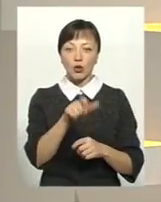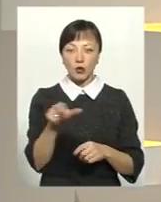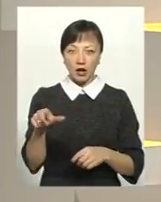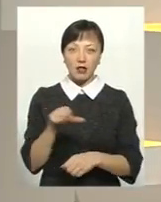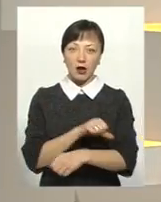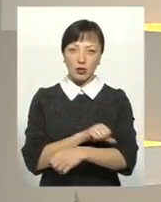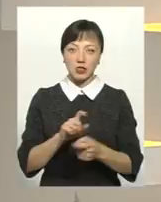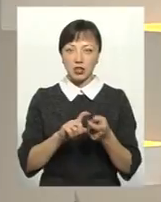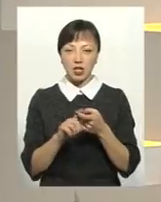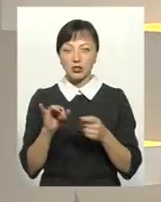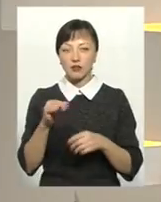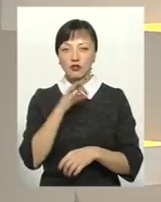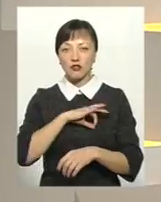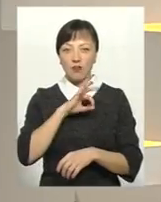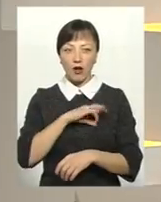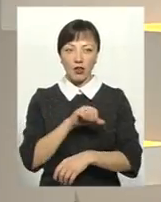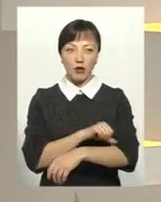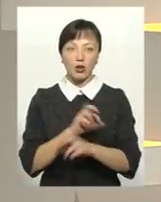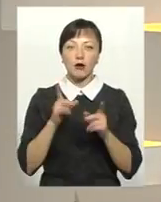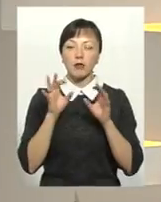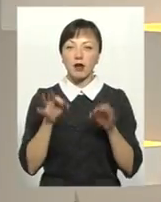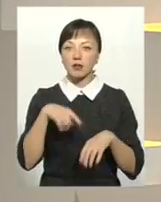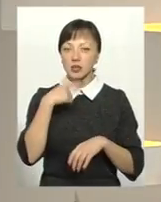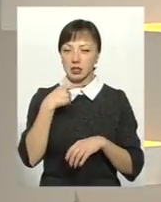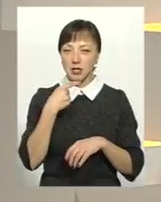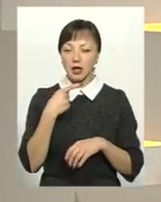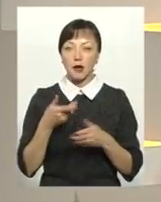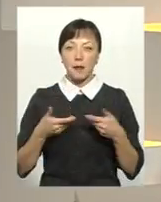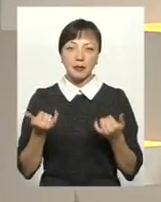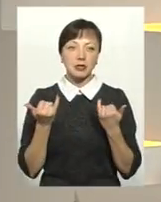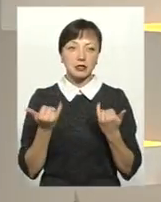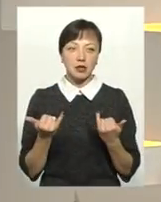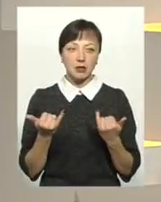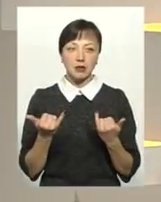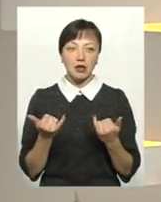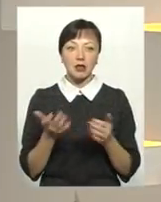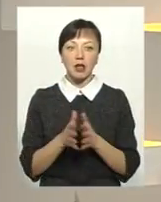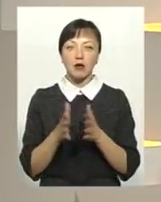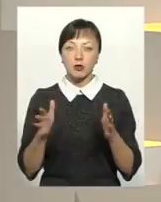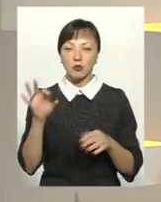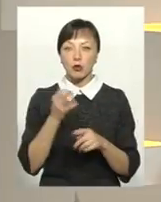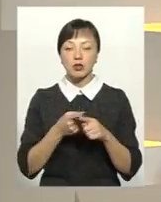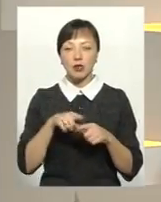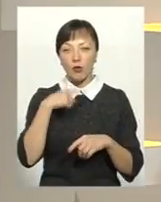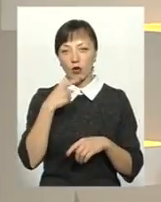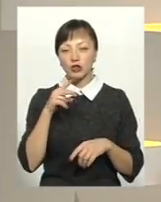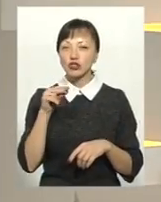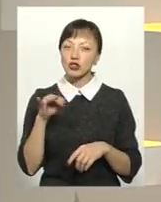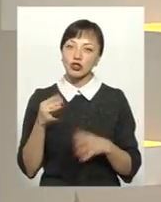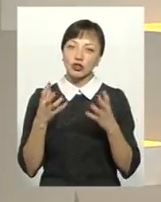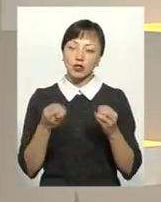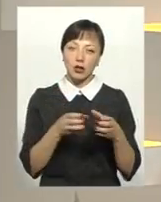наркотична залежність, чи вживають наркотики, як правильно сказати? Бо ми зараз просто найбільше про це говоримо. Чи вона торкає ще